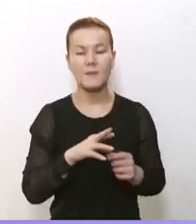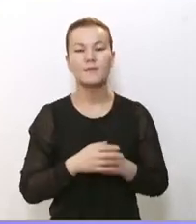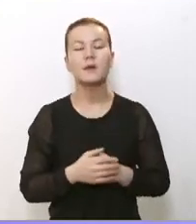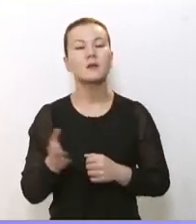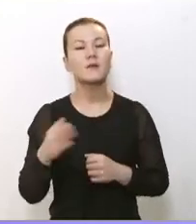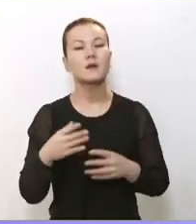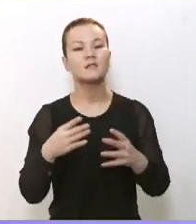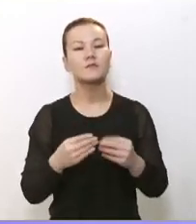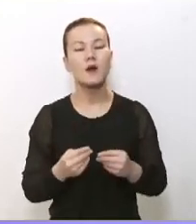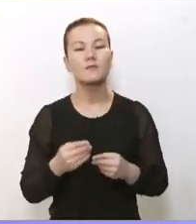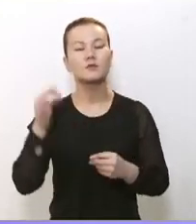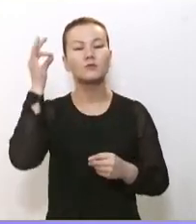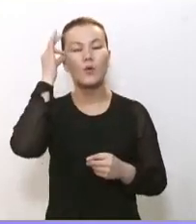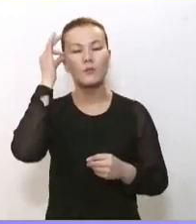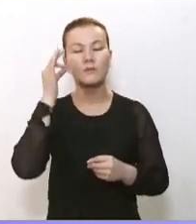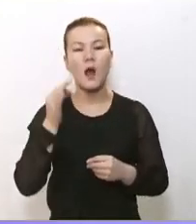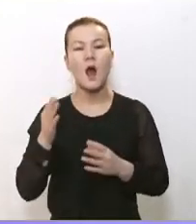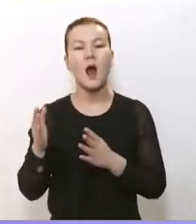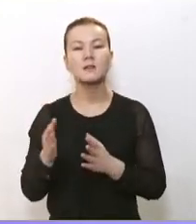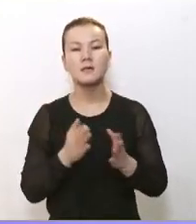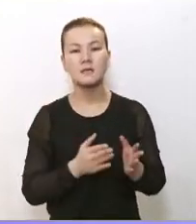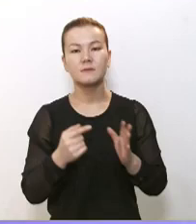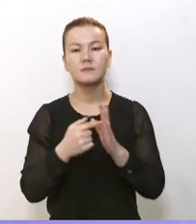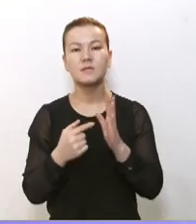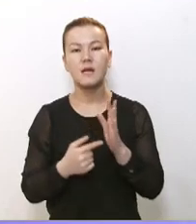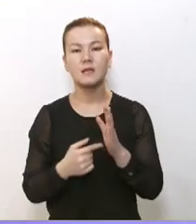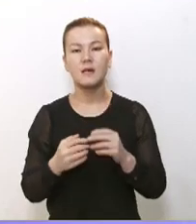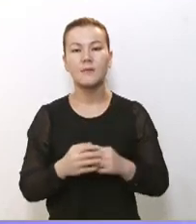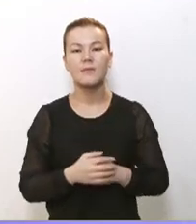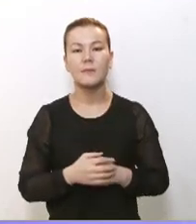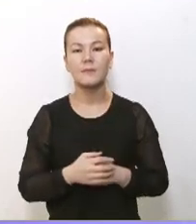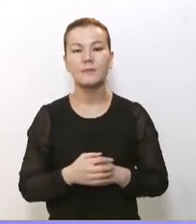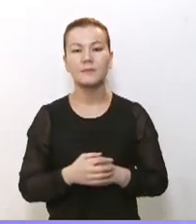Давайте с вами вспомним алгоритм деления.